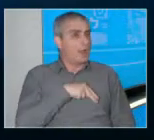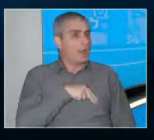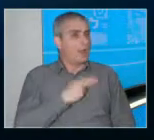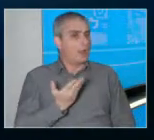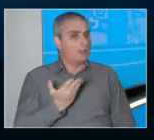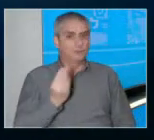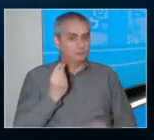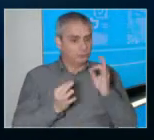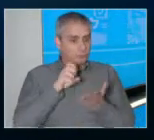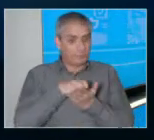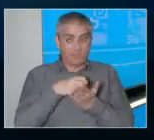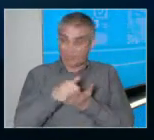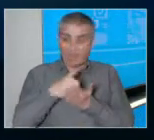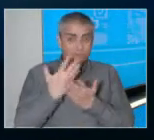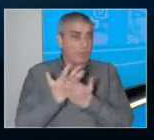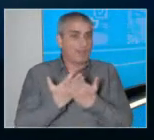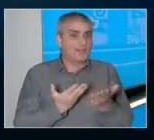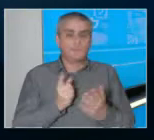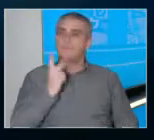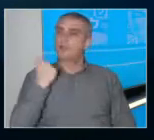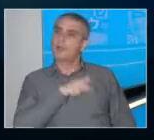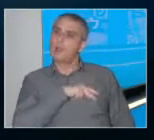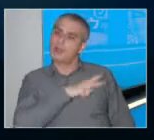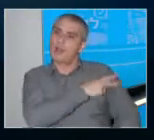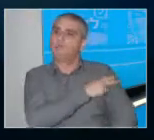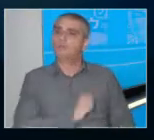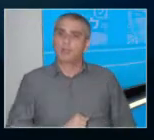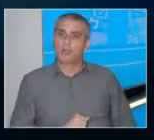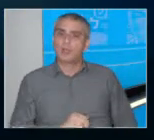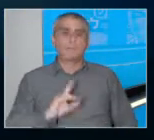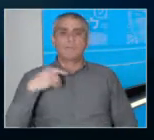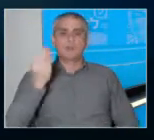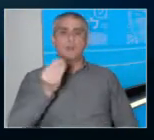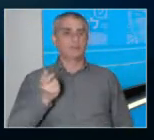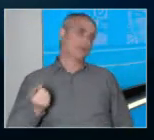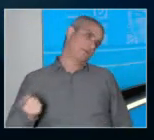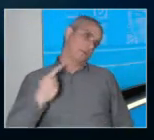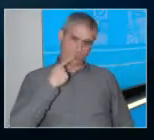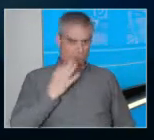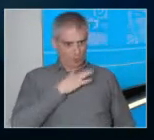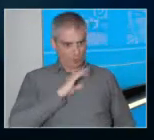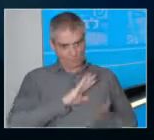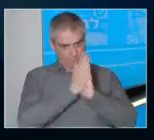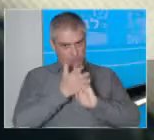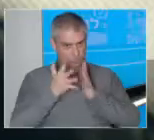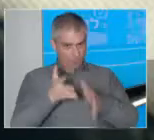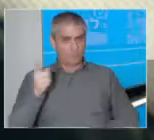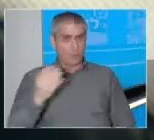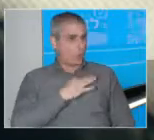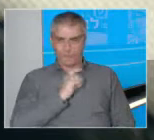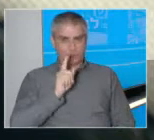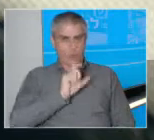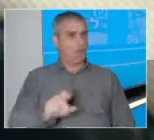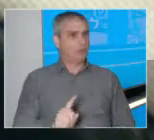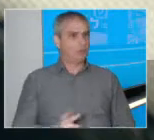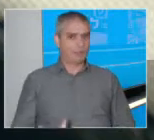כזה מרכזי להמשיך הלאה עם העדים? מי היה אחראי על המשטרה? אוי, אי אפשר להפוך את הקורבן לתוקף פה. הוא הקורבן של המשטרה, הוא לא הופך להיות